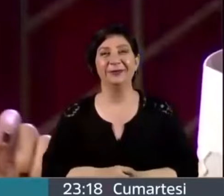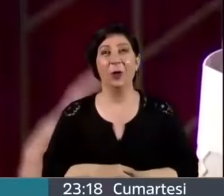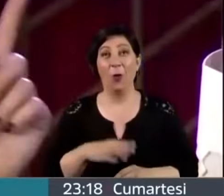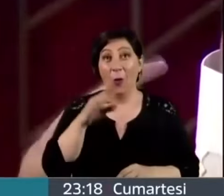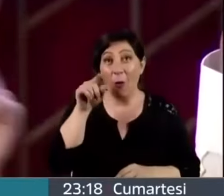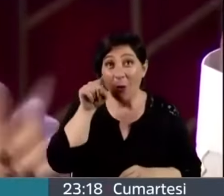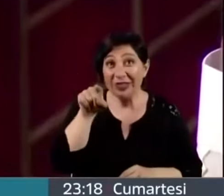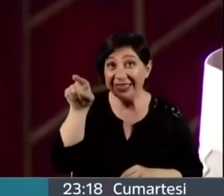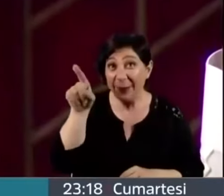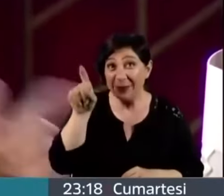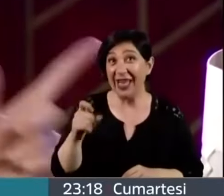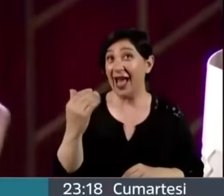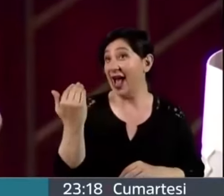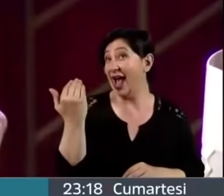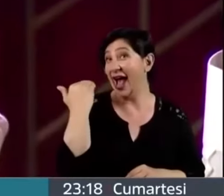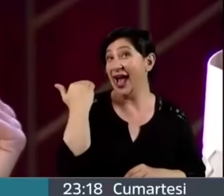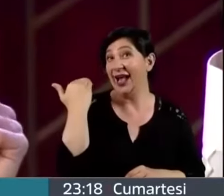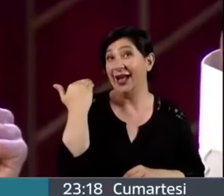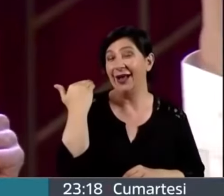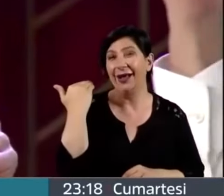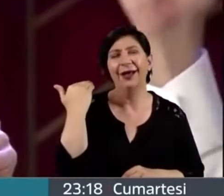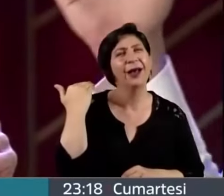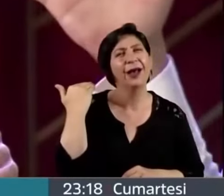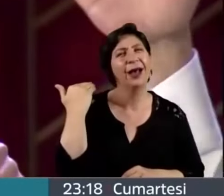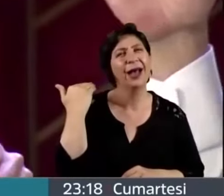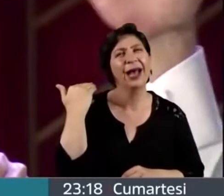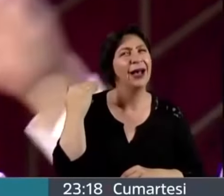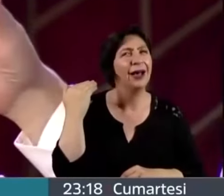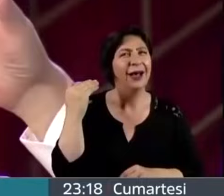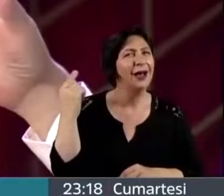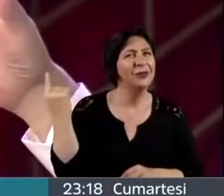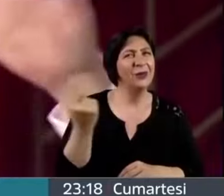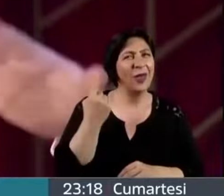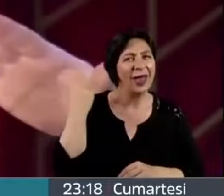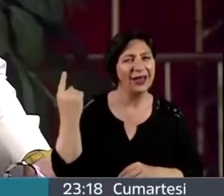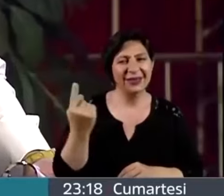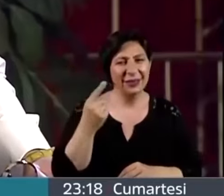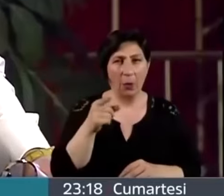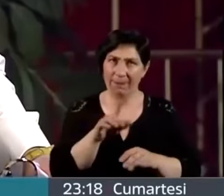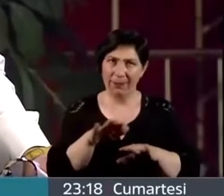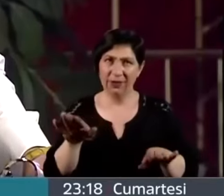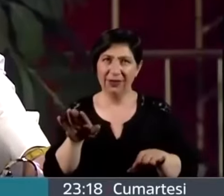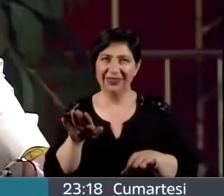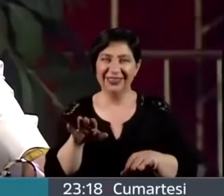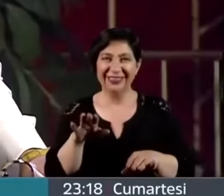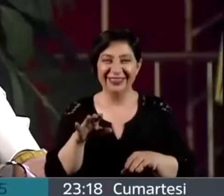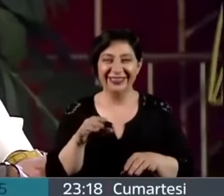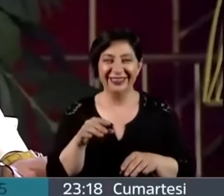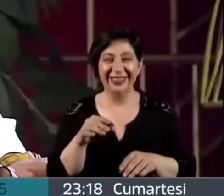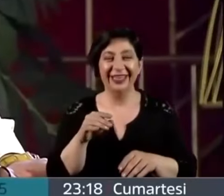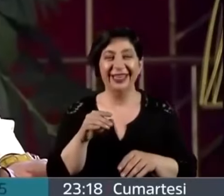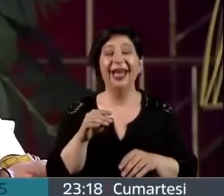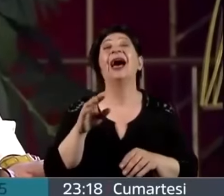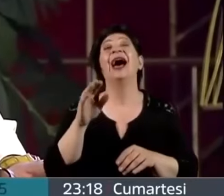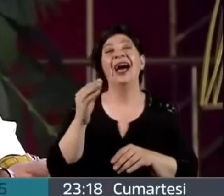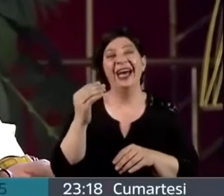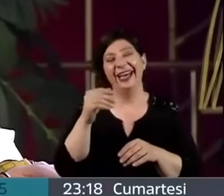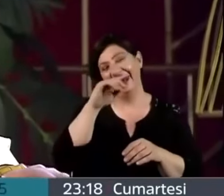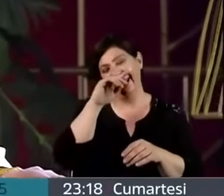O sen misin arkamdan dolan? Arkamdan dolan devamı var mı? Bu kadarla mı gidiyor? Arkamdan donup dolanan